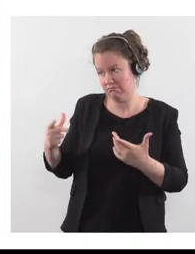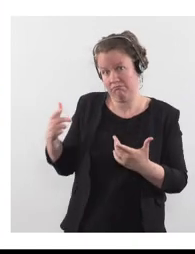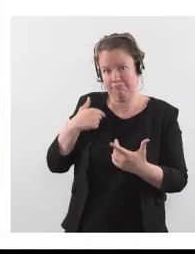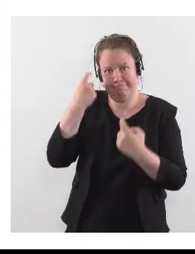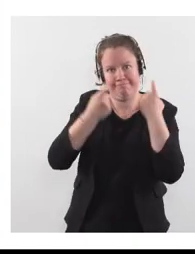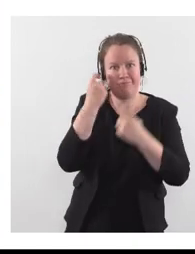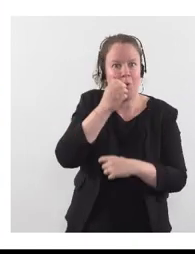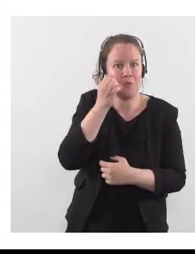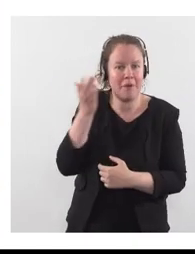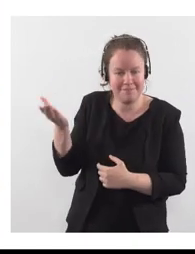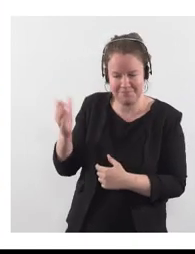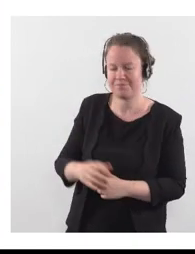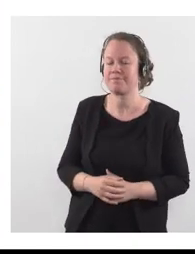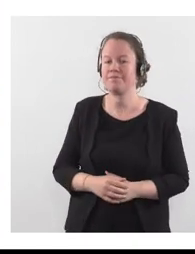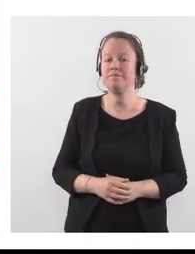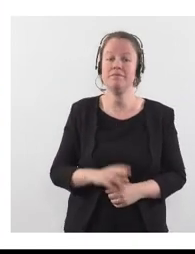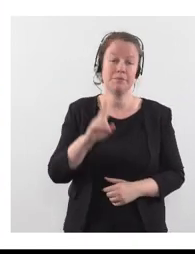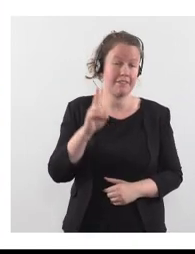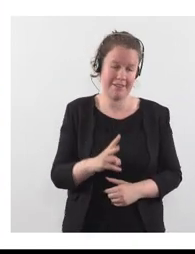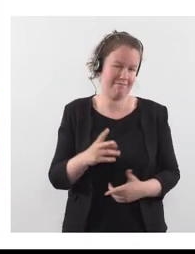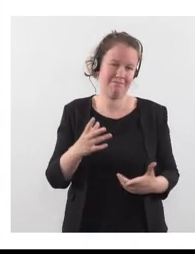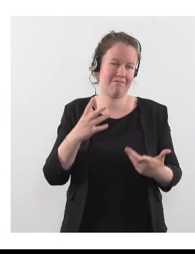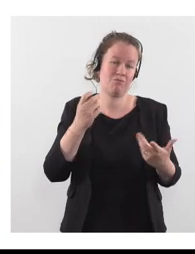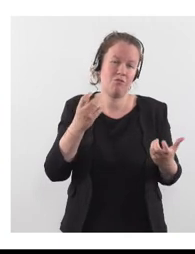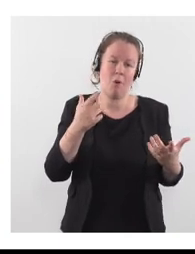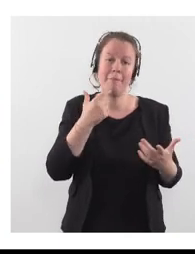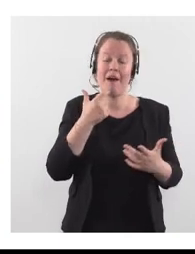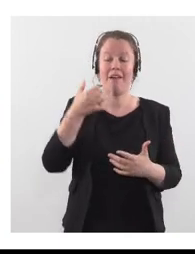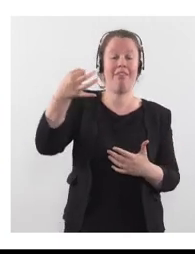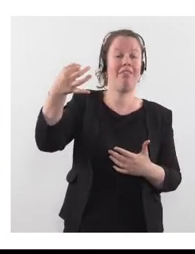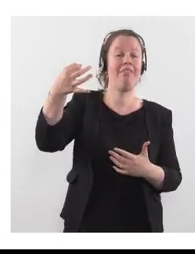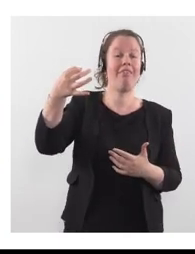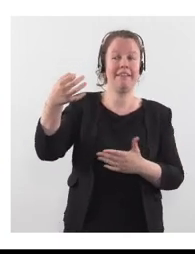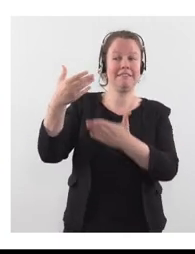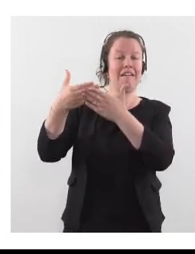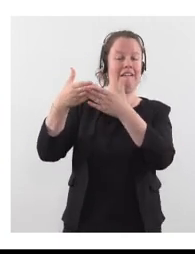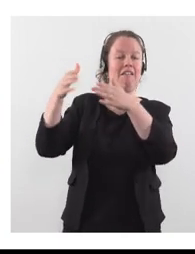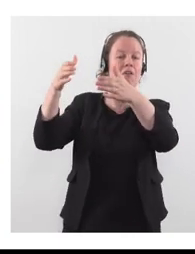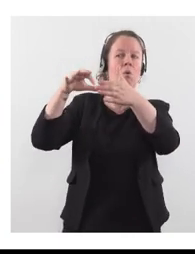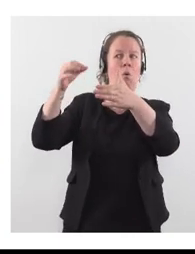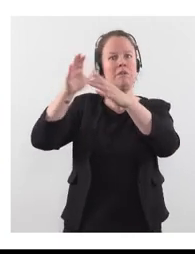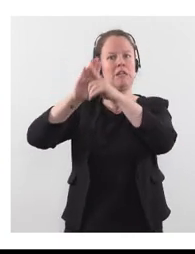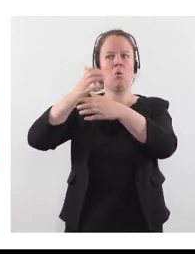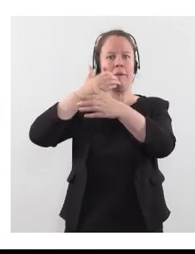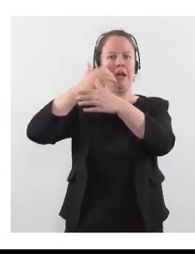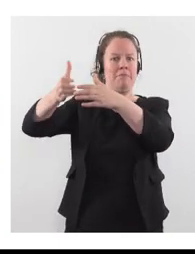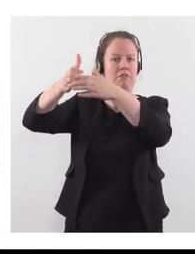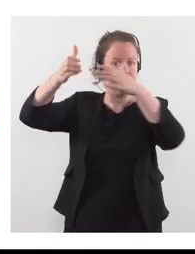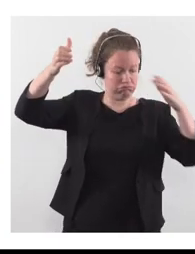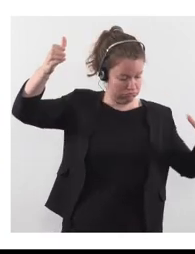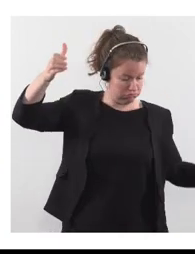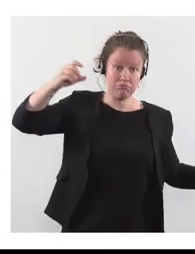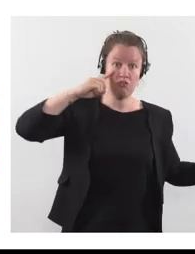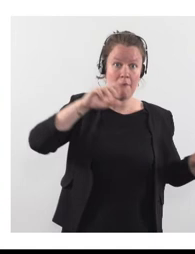toutes ces questions de discrimination, il y a toute une partie, et moi qui me préoccupe, de ceux qui sont le plus éloignés du droit. Comment on arrive à ce que